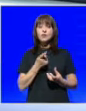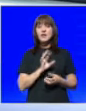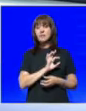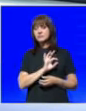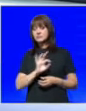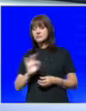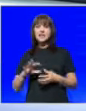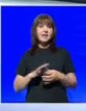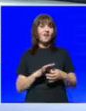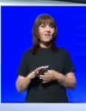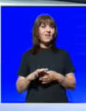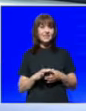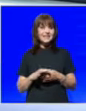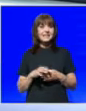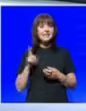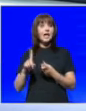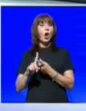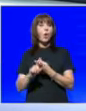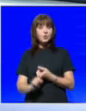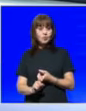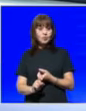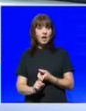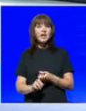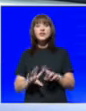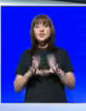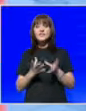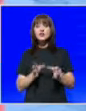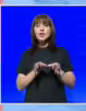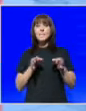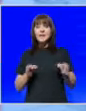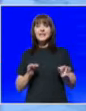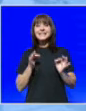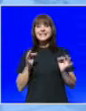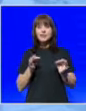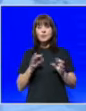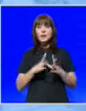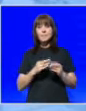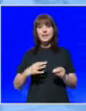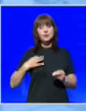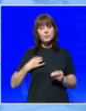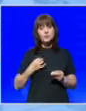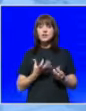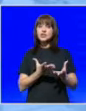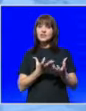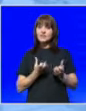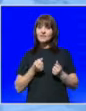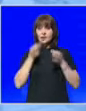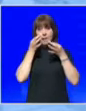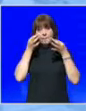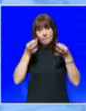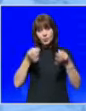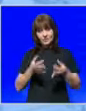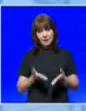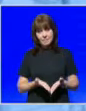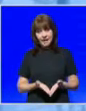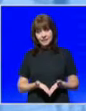т.е. аз имам увереността, че абсолютно всички мерки за сигурност и за безопасност ще бъдат взети под внимание, за да се